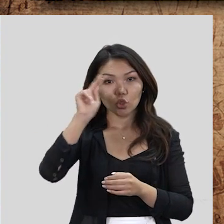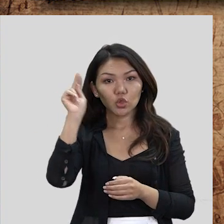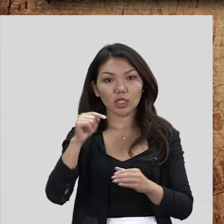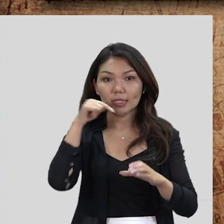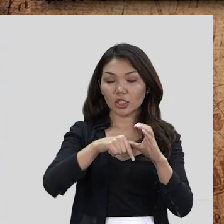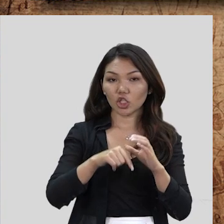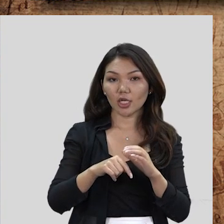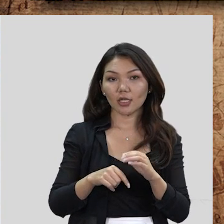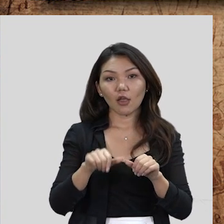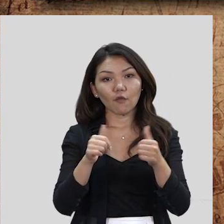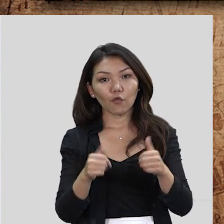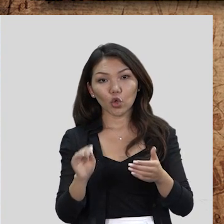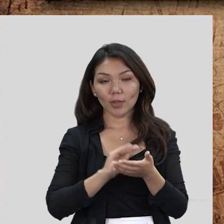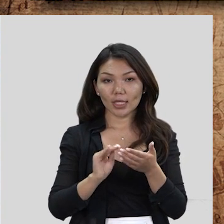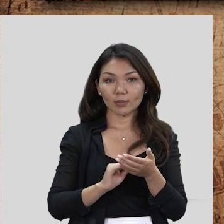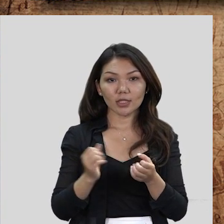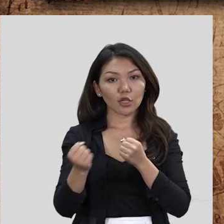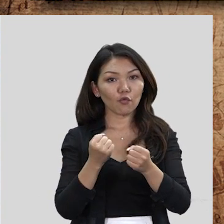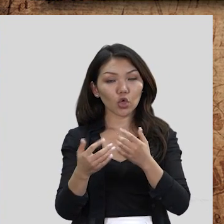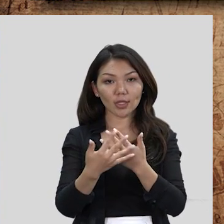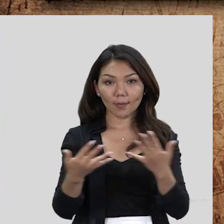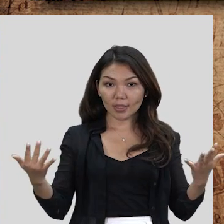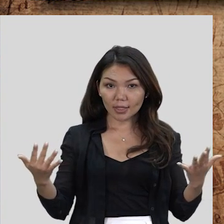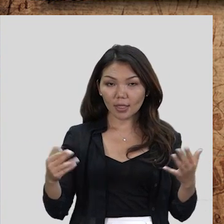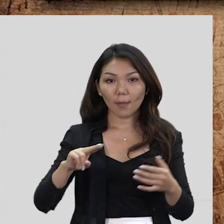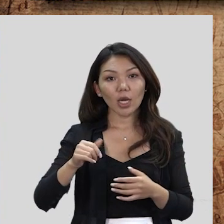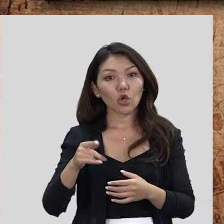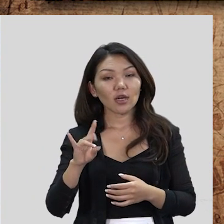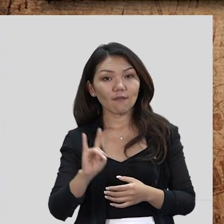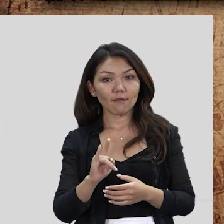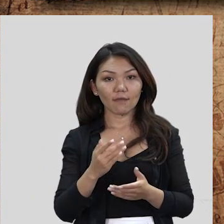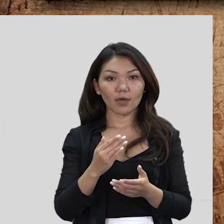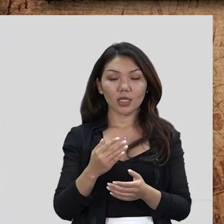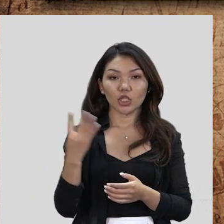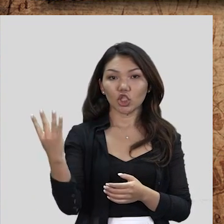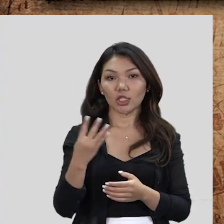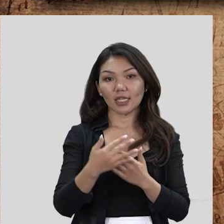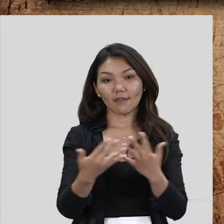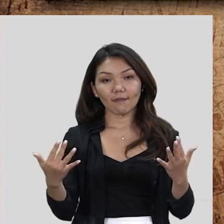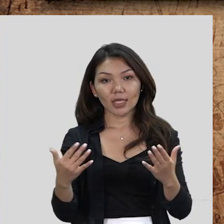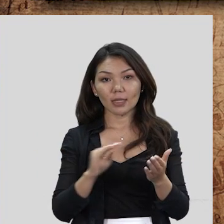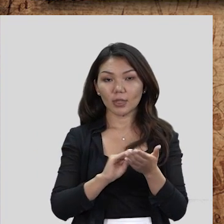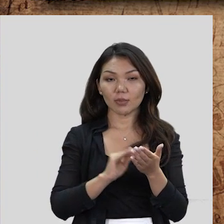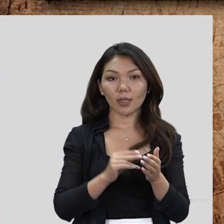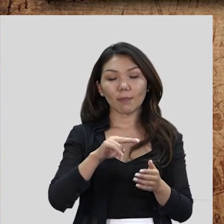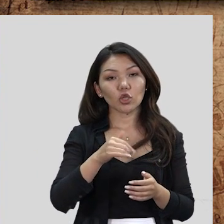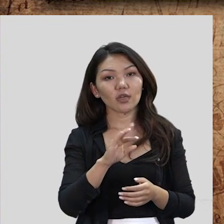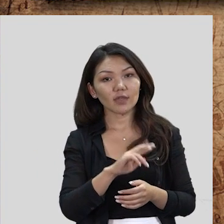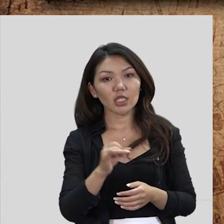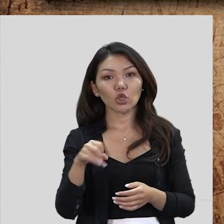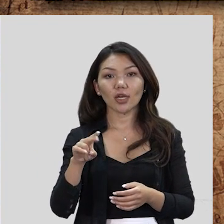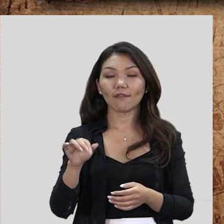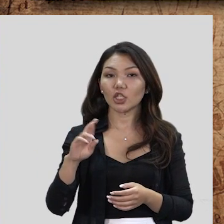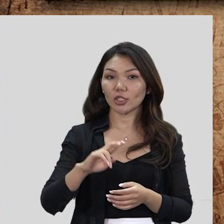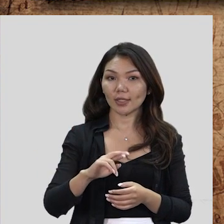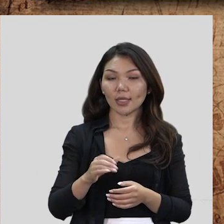полиграф выделяют четыре вида письменность это пик то графическая и географическая словесно слоговая алфавитной